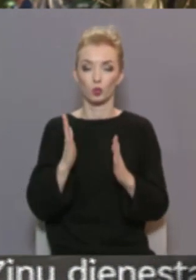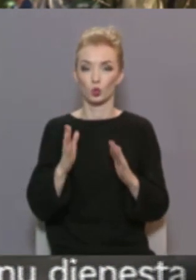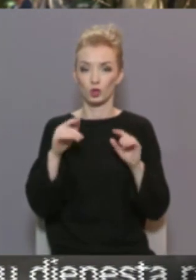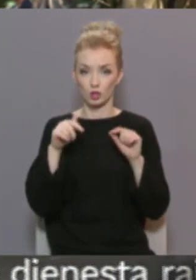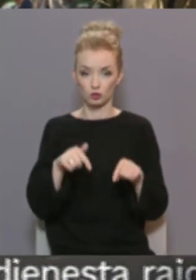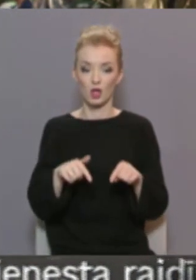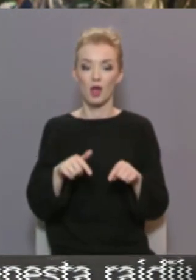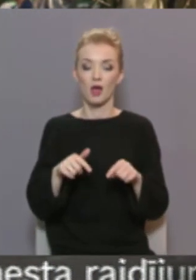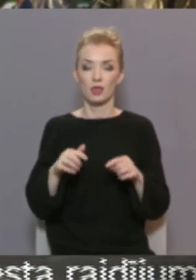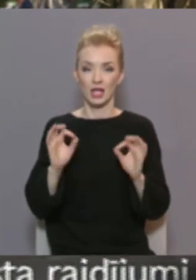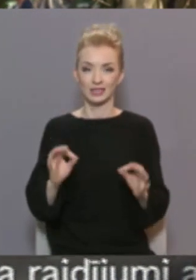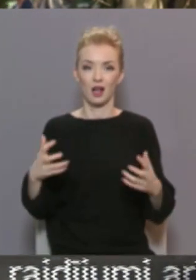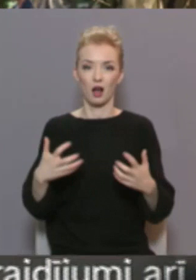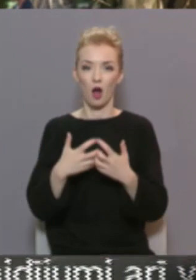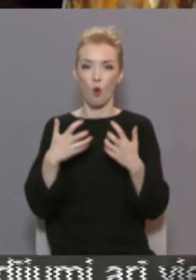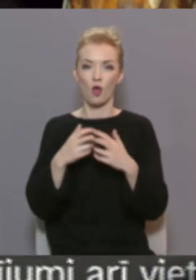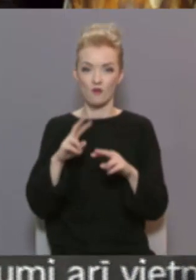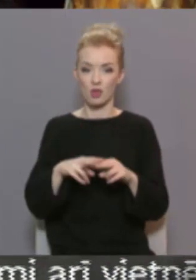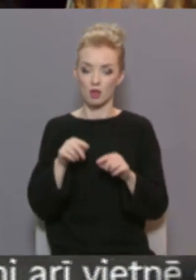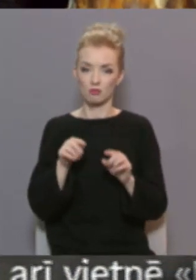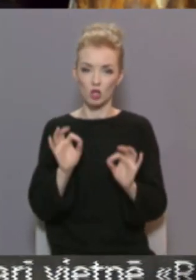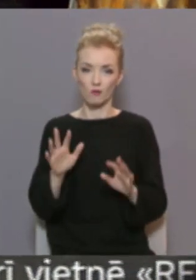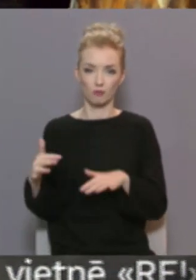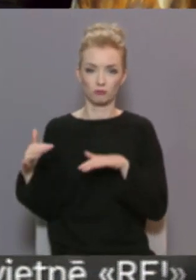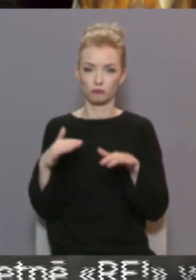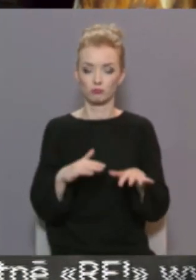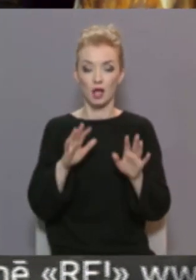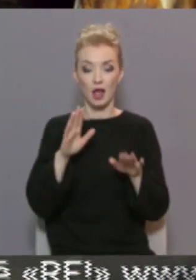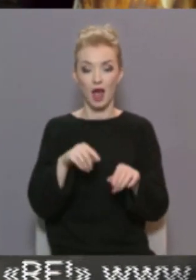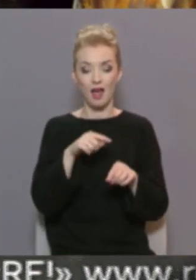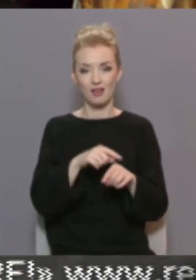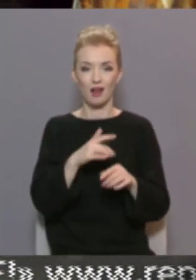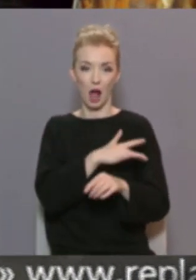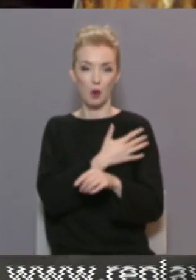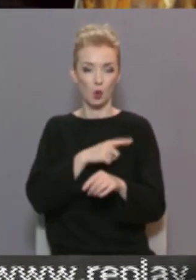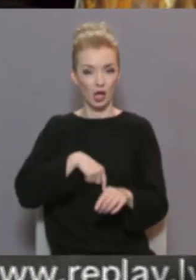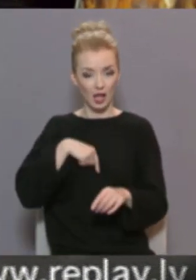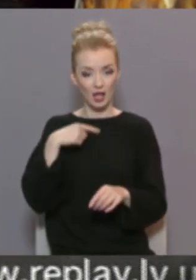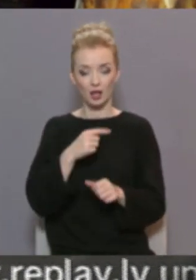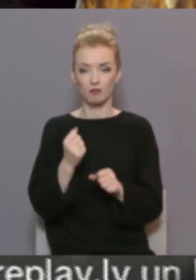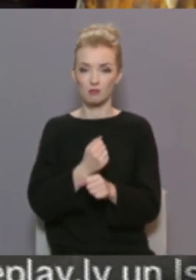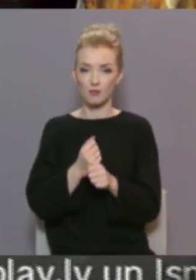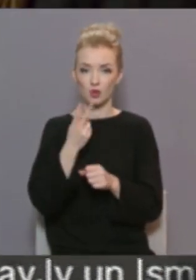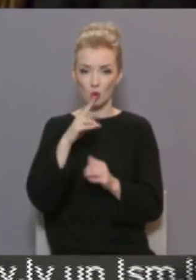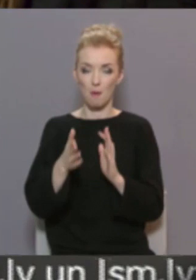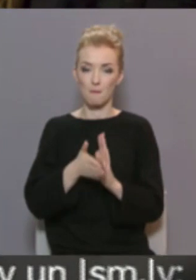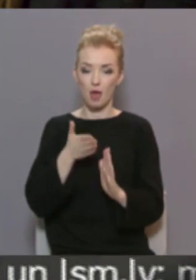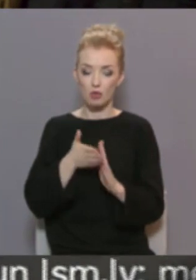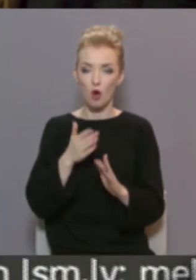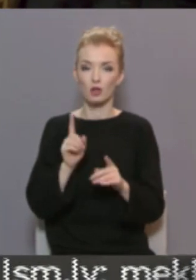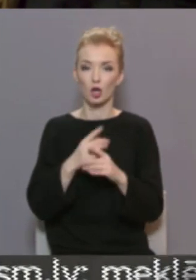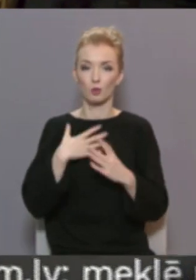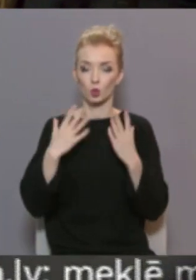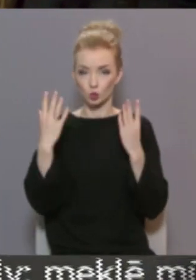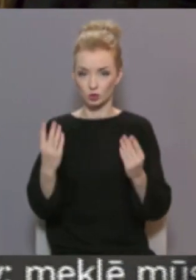pēc īstajās kauju vietās, tad šī ir viena no tām. Lai bunkurs kalpotu vairākās paudzēs, tas veidots no betona un citiem mūsdienīgiem materiāliem,